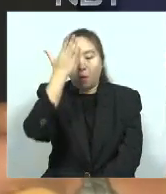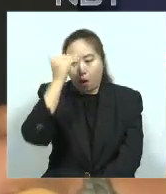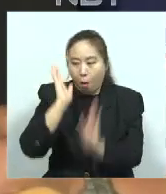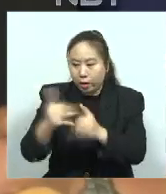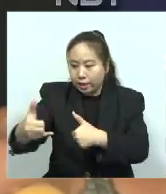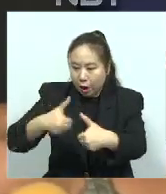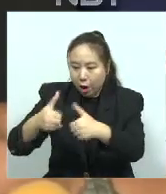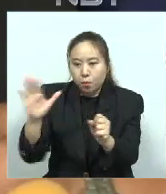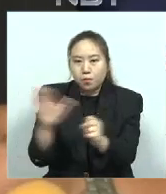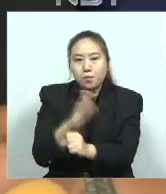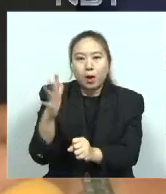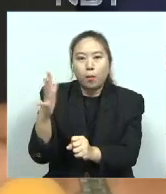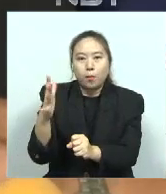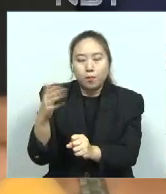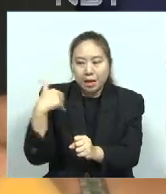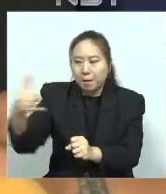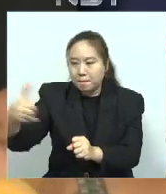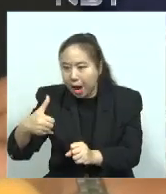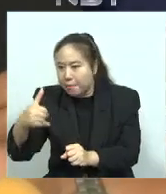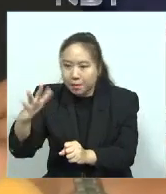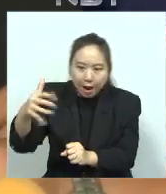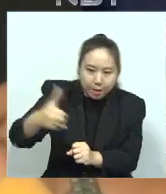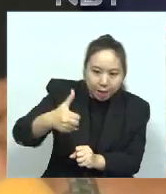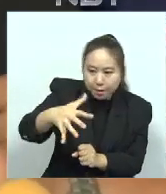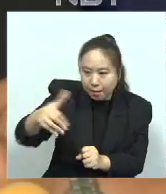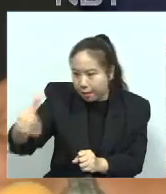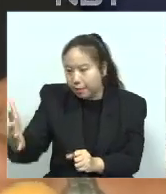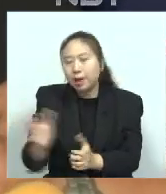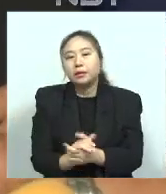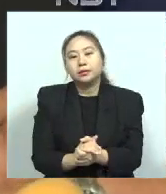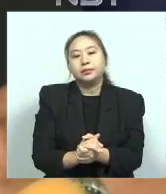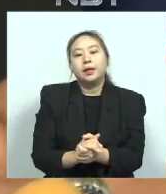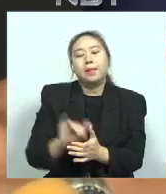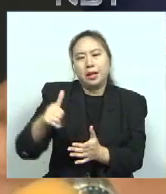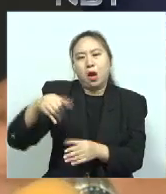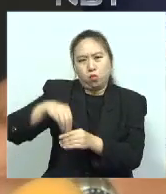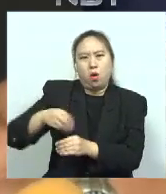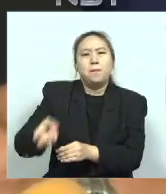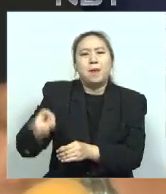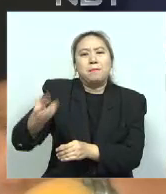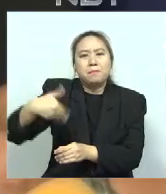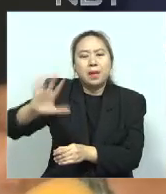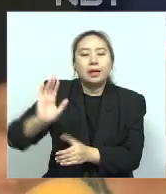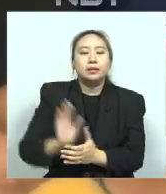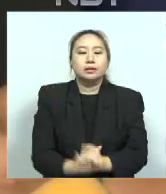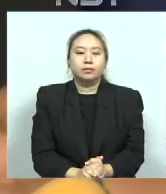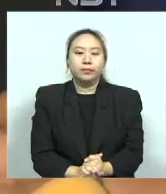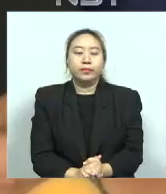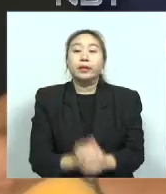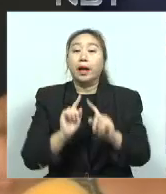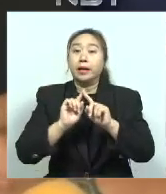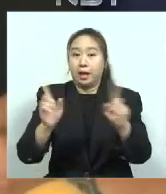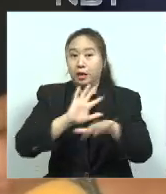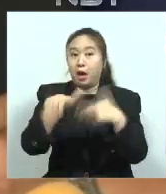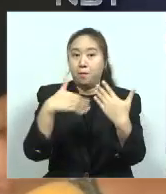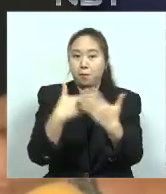ชุมมันบางคนมาบางคนไม่มาก็บางคนก็อยู่ได้ประเดี๋ยวเดียวแล้วก็ไปแต่ทั้งหมดก็